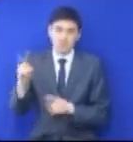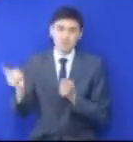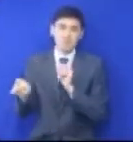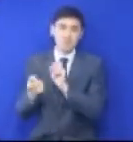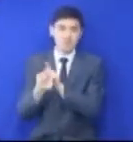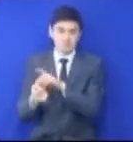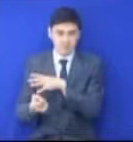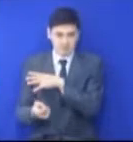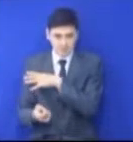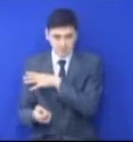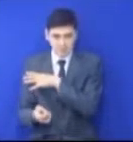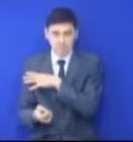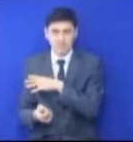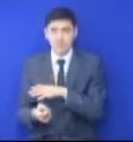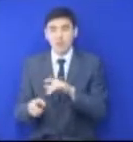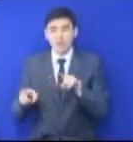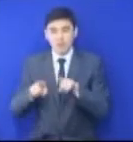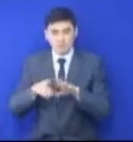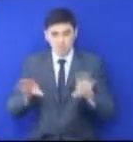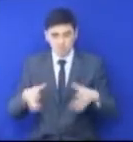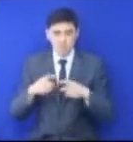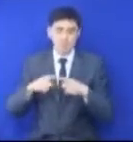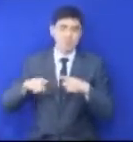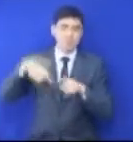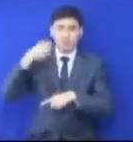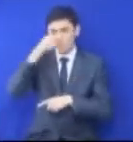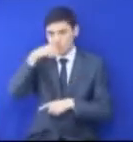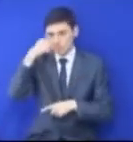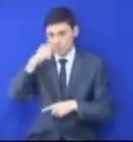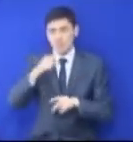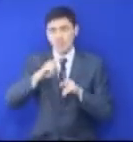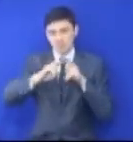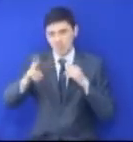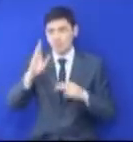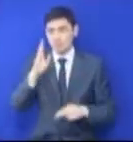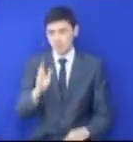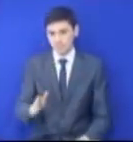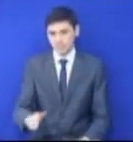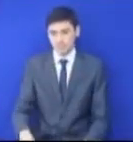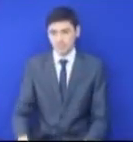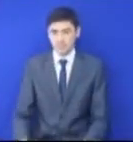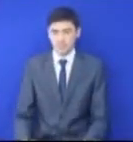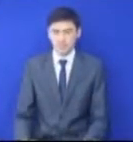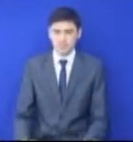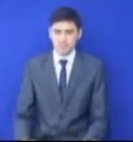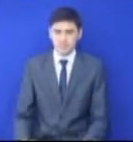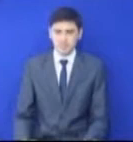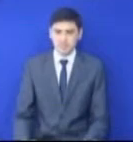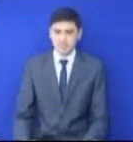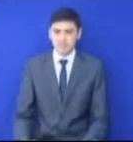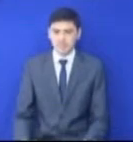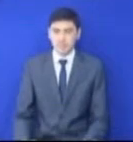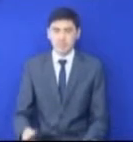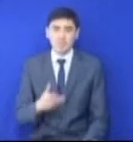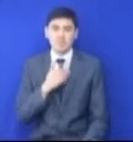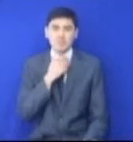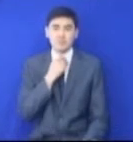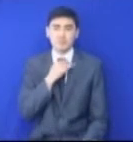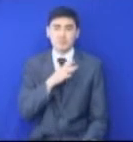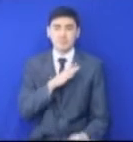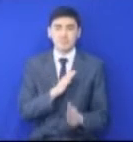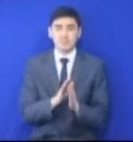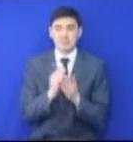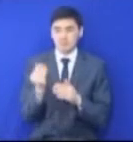найдет свое продолжение в следующем году. Бахытгуль Казет, Серик Нуртазинов, телеканал «Семей». В Семей состоялась презентация книги